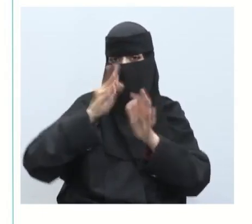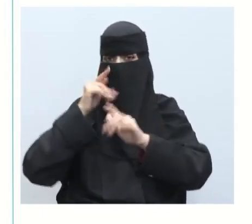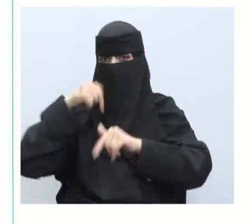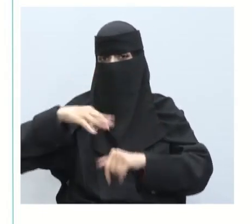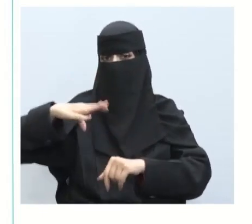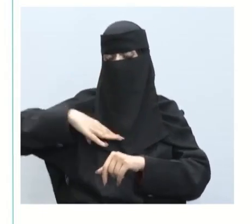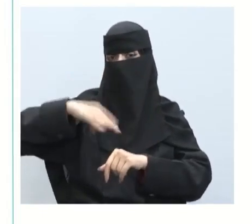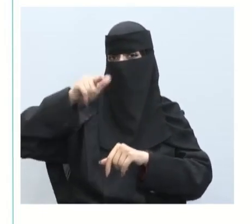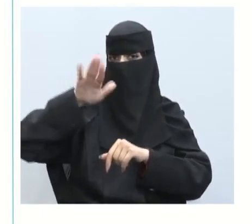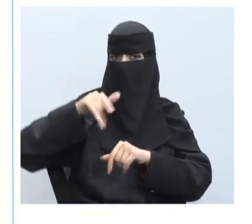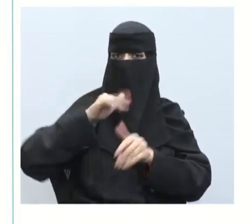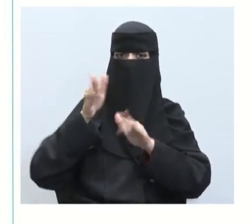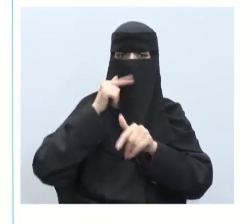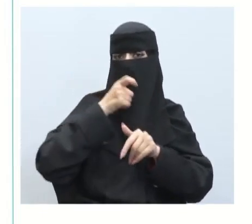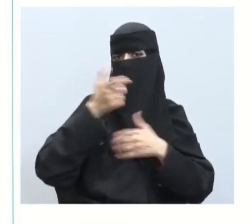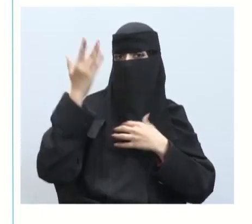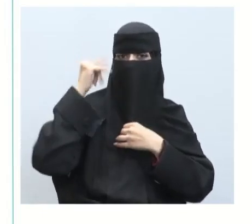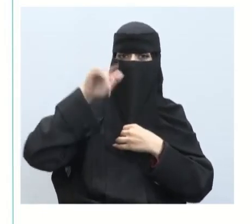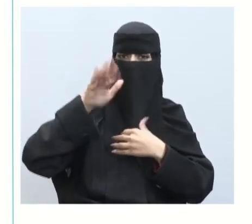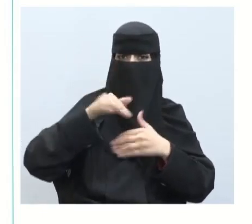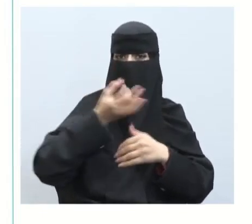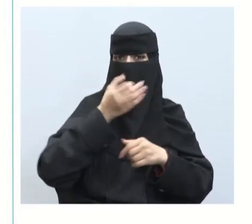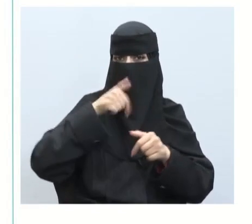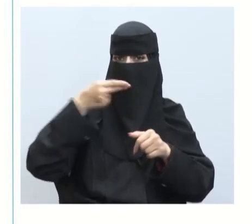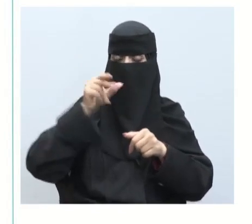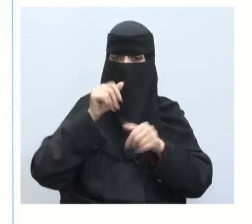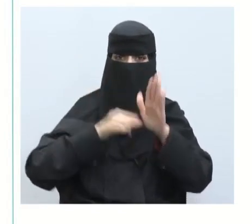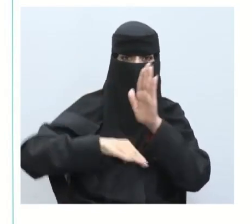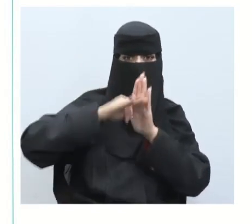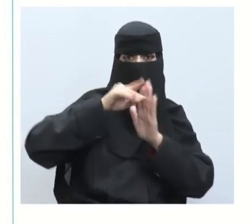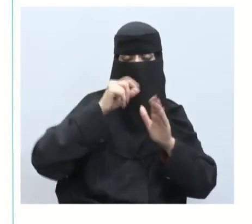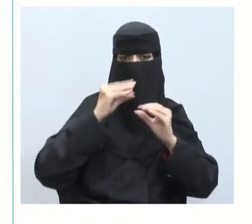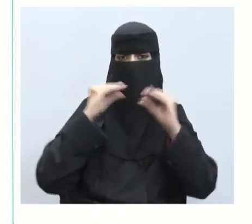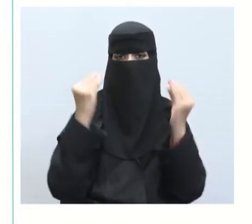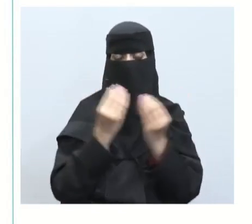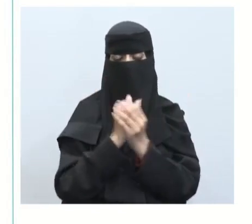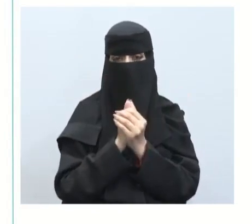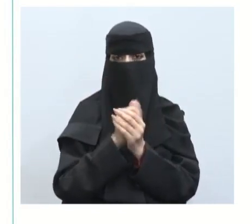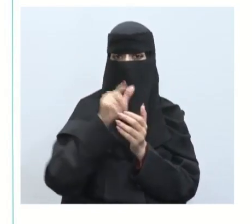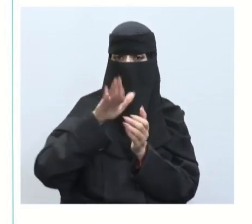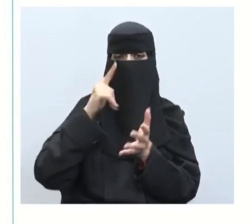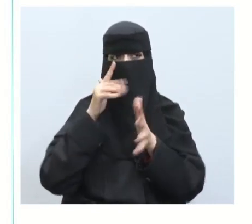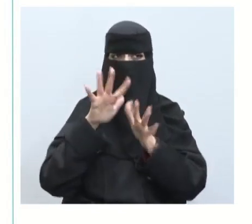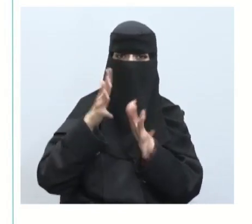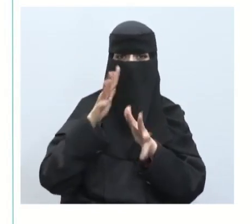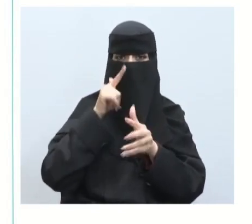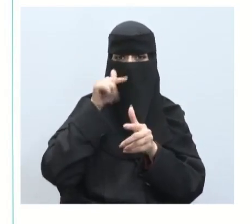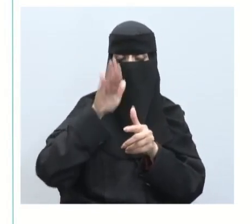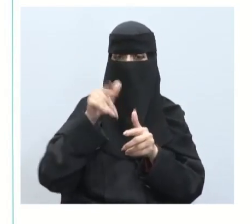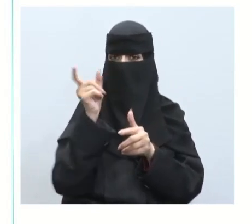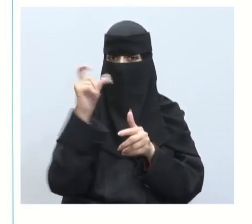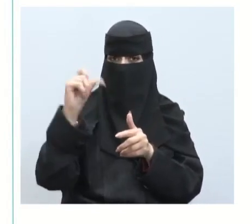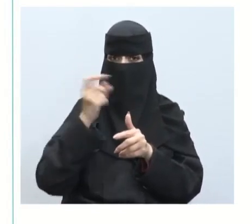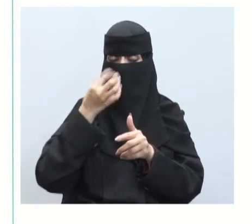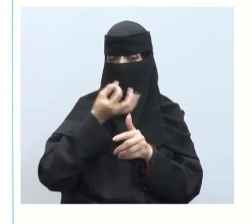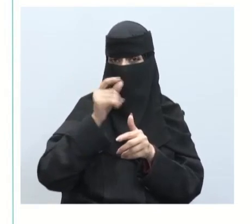المدراء او مدير ذكرنا ذلك سابقا حينما تحدثنا عن المستويات الاداريه واظن هذا ما تقوله نورا